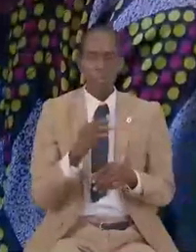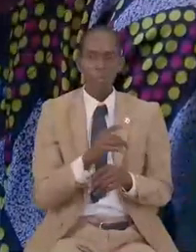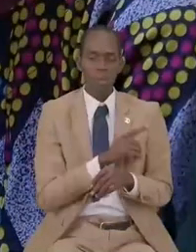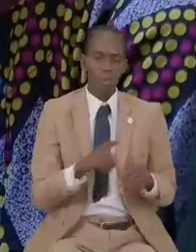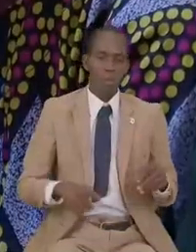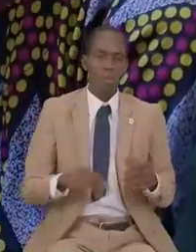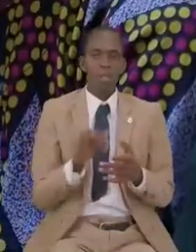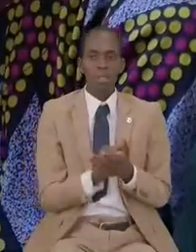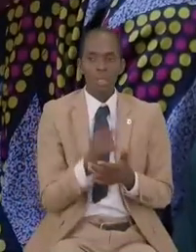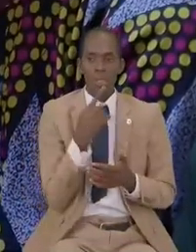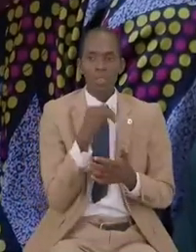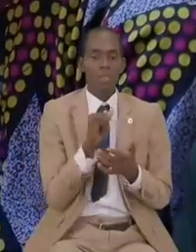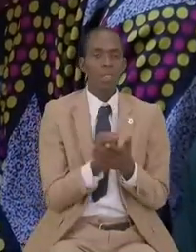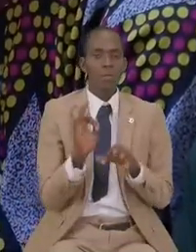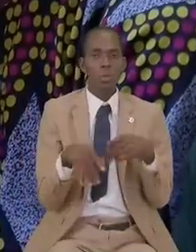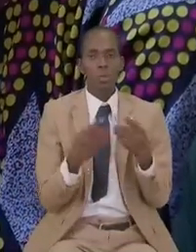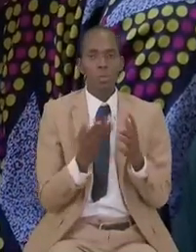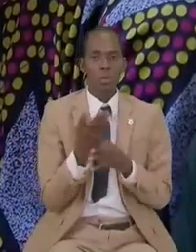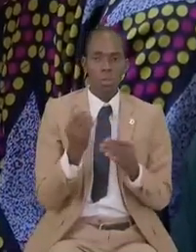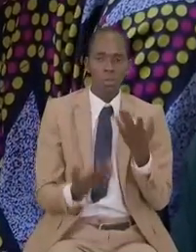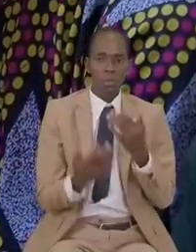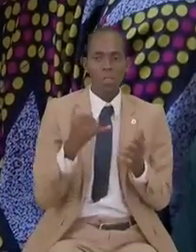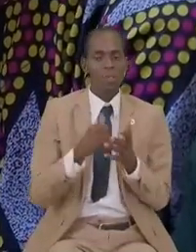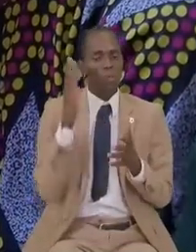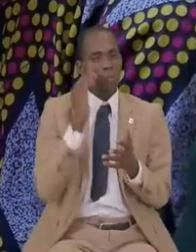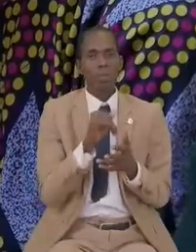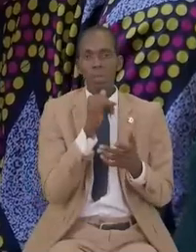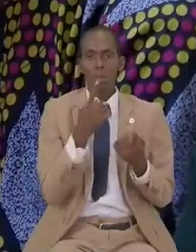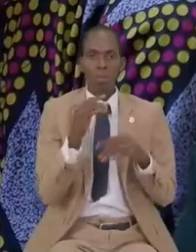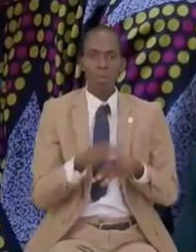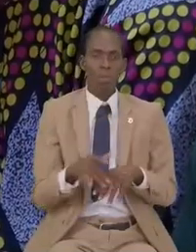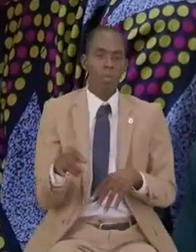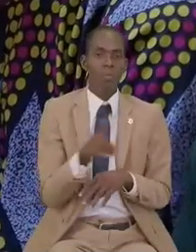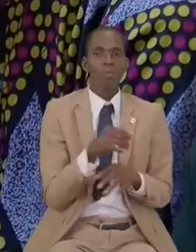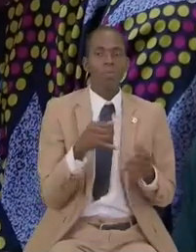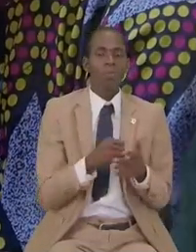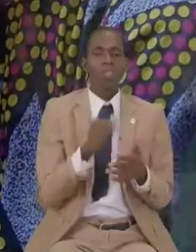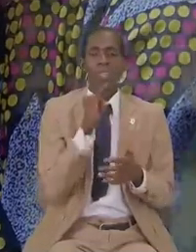eaux, quand tu marches dans les eaux, et tu ne seras pas submergé. Quand tu marches dans le feu,